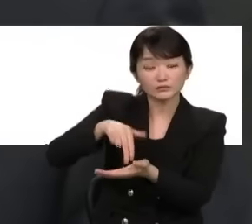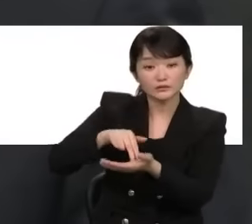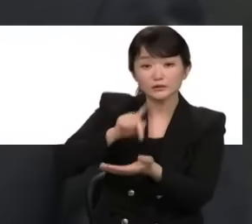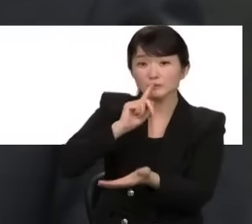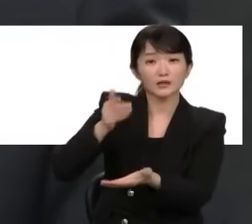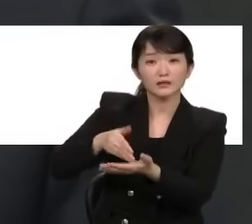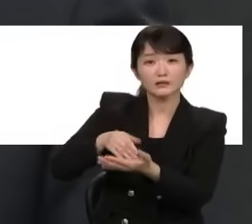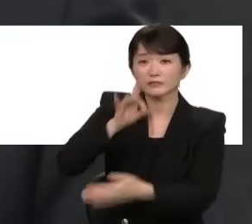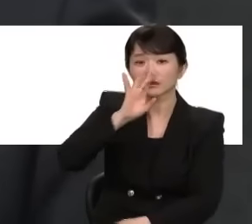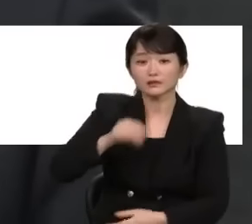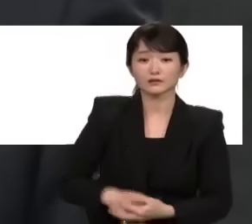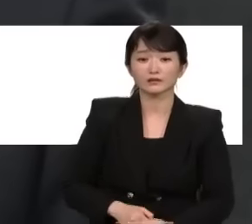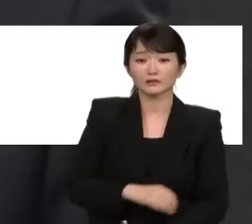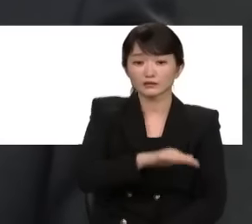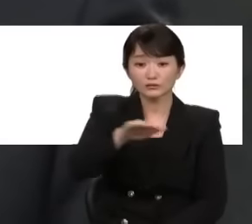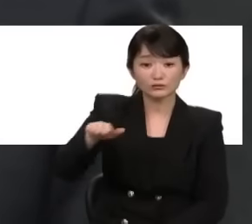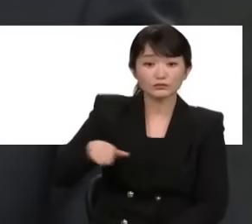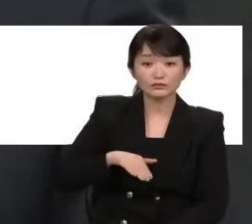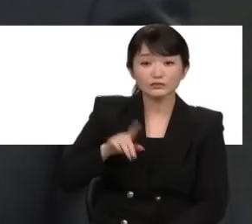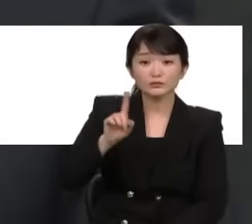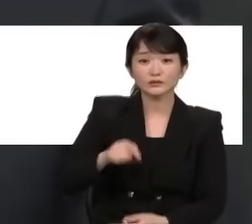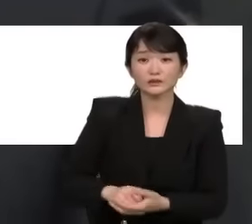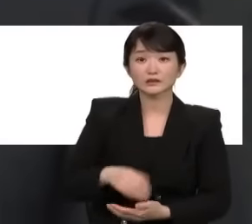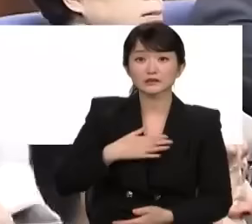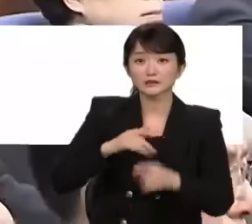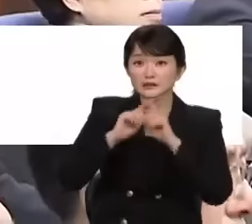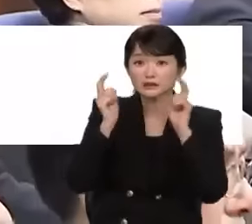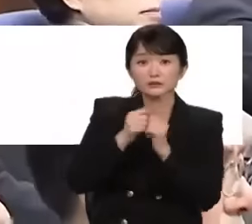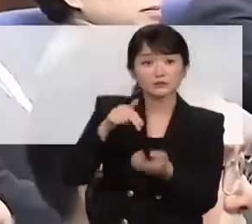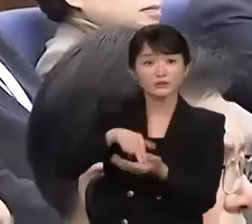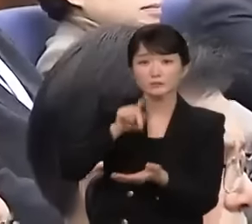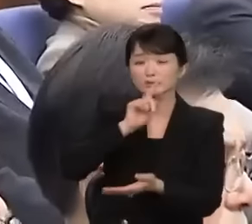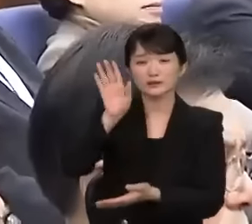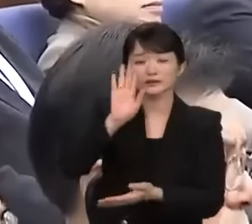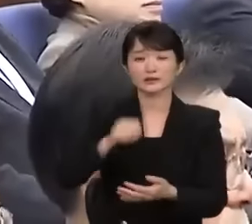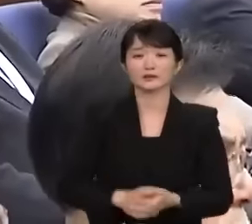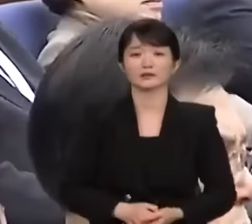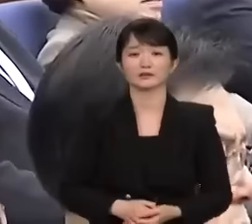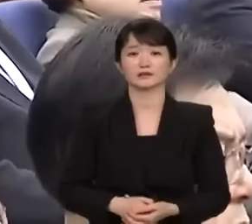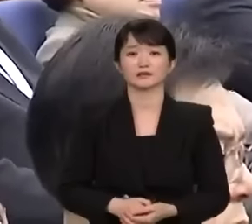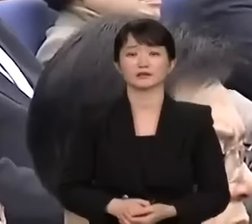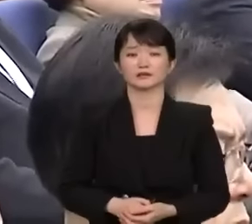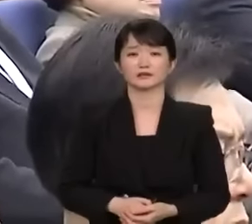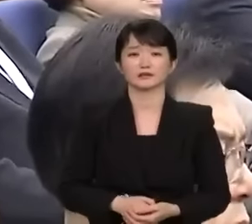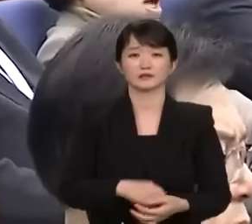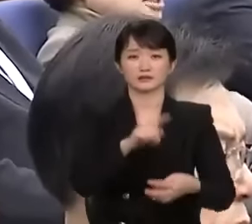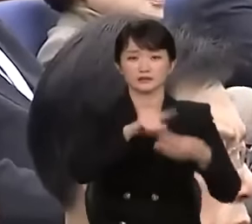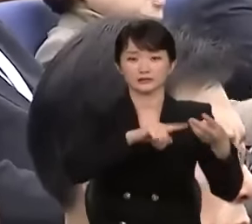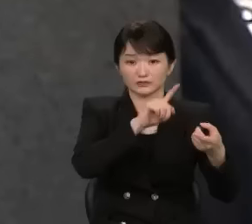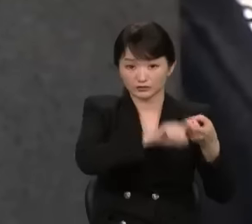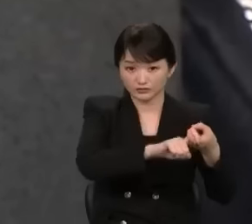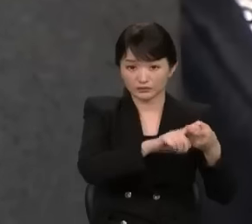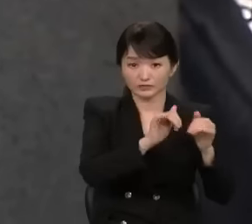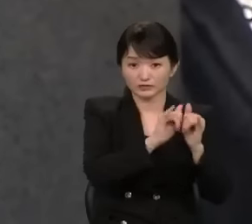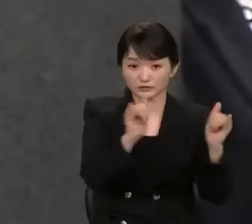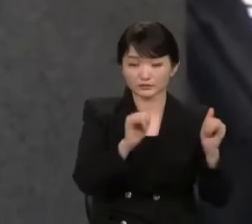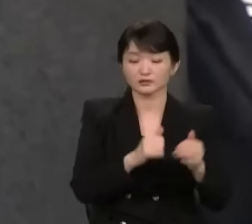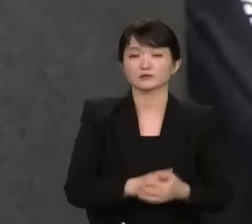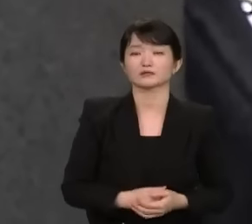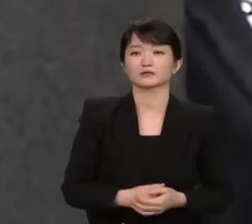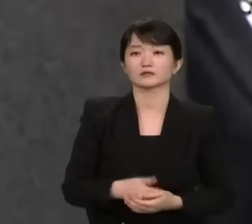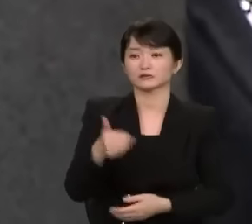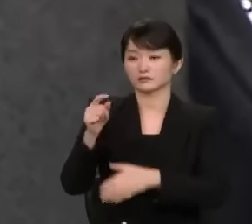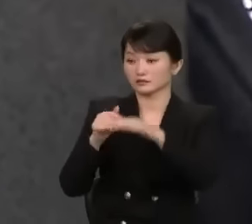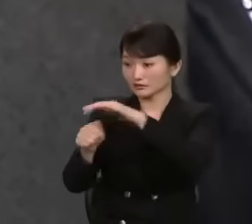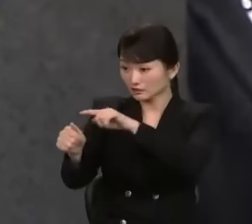안 됩니다. 제가 주관적인 입장을 얘기한 것이 아니에요. 친윤 핵심 중 한 명인 이철규 의원도 한 대표가 내란죄를 언급한